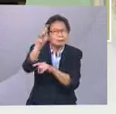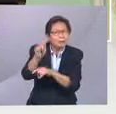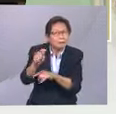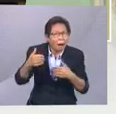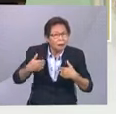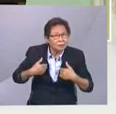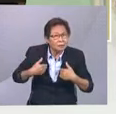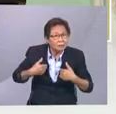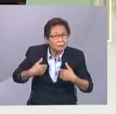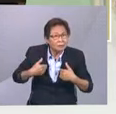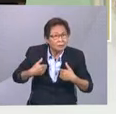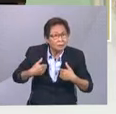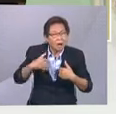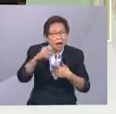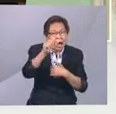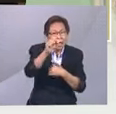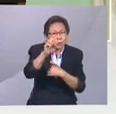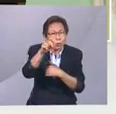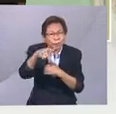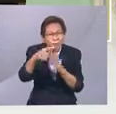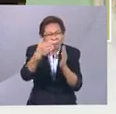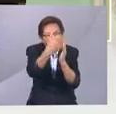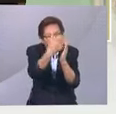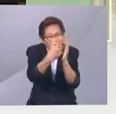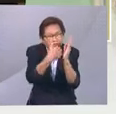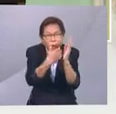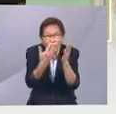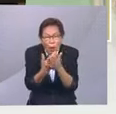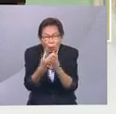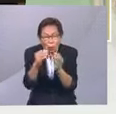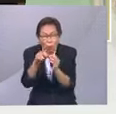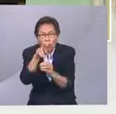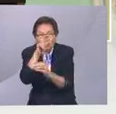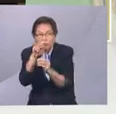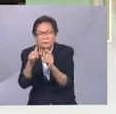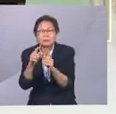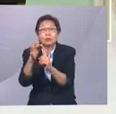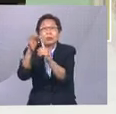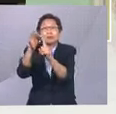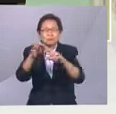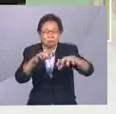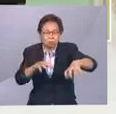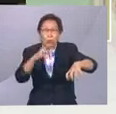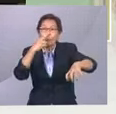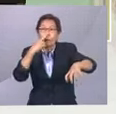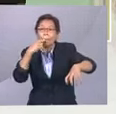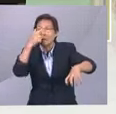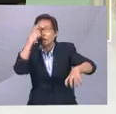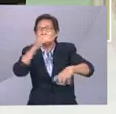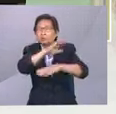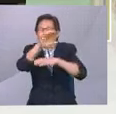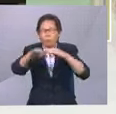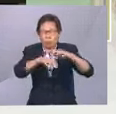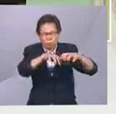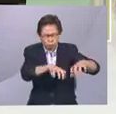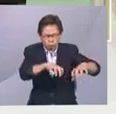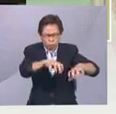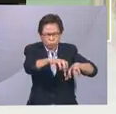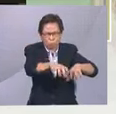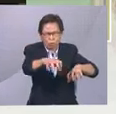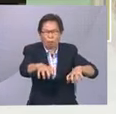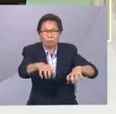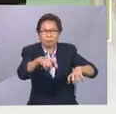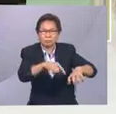saya akan Adakah proses shopee baharu yang lebih ketat utamanya jika kawasan zombeer ah render bukan semua merah di Klaten